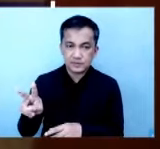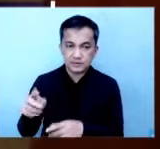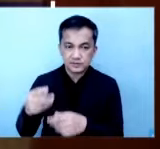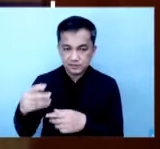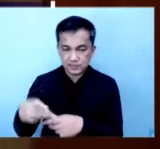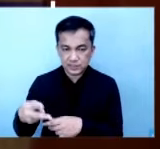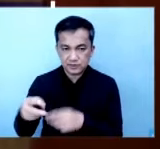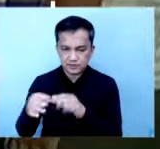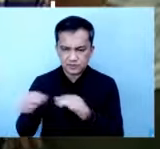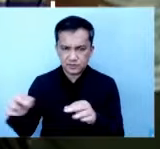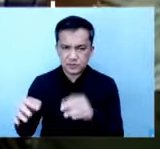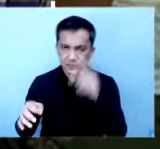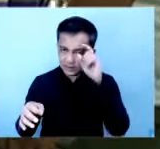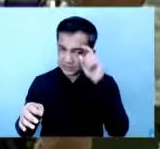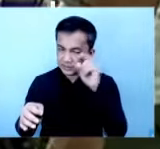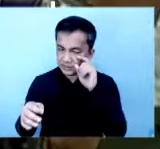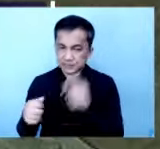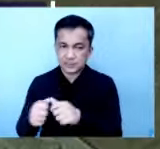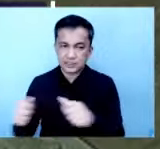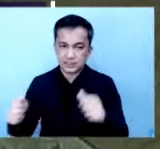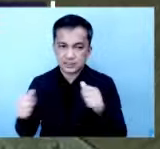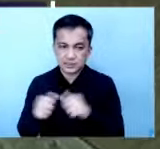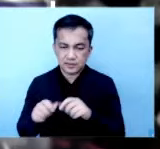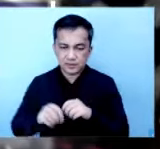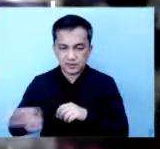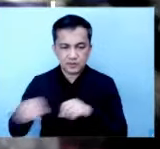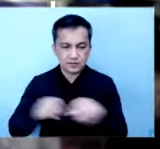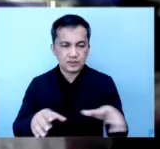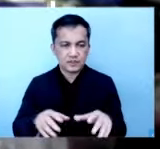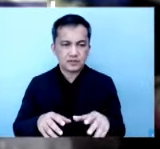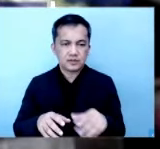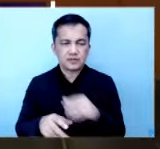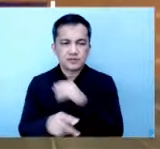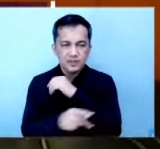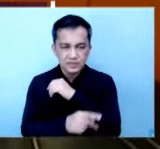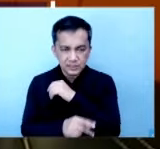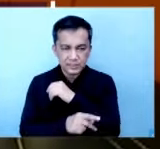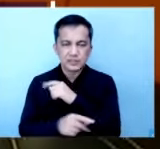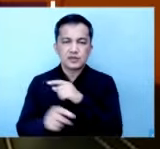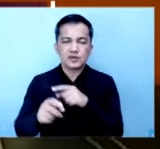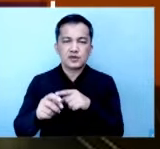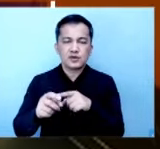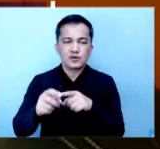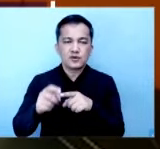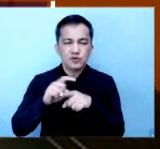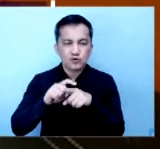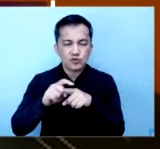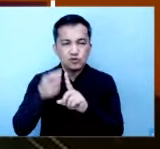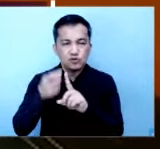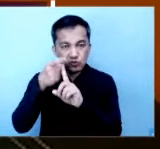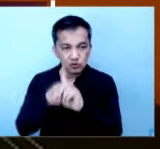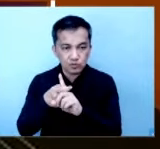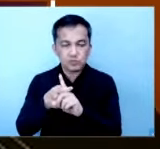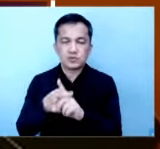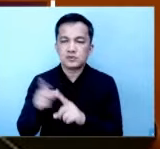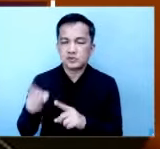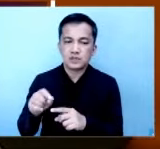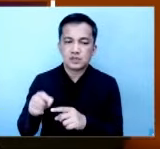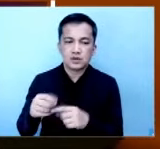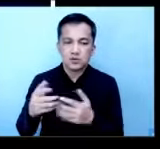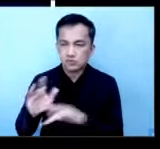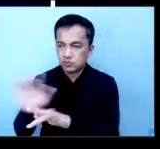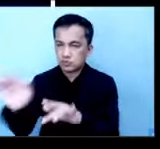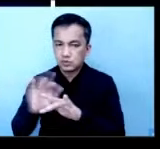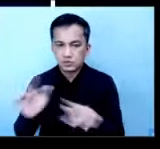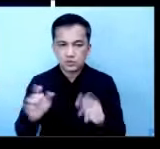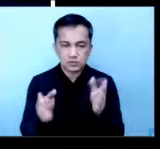itinuturing na sex area. Nagkalat dito ang ilang underwear at mga kondom. Tiniyak naman ng CIDG na wala ng tao sa loob ng mga gusali